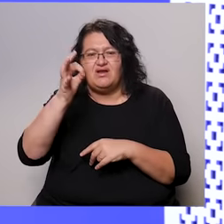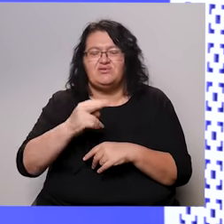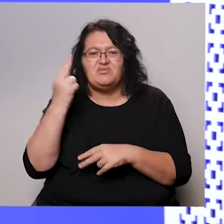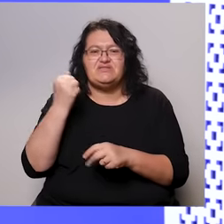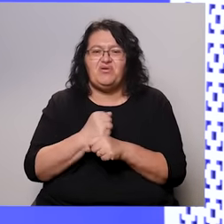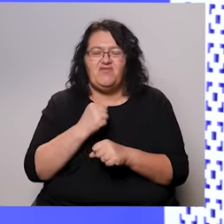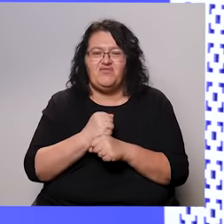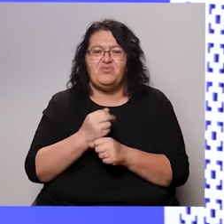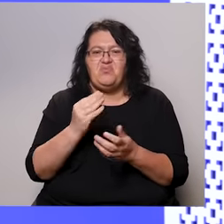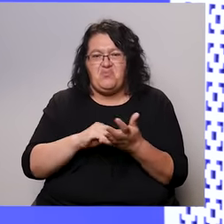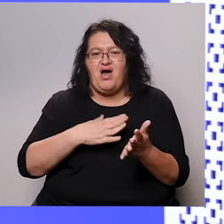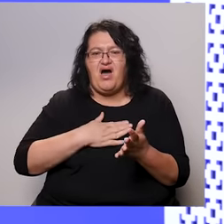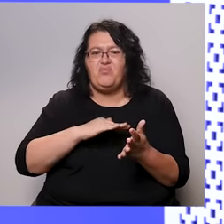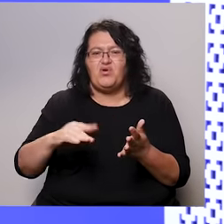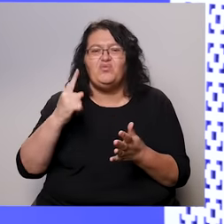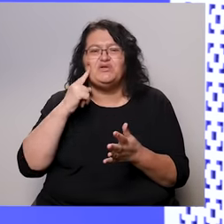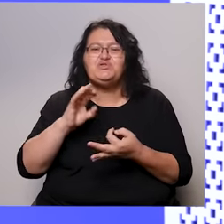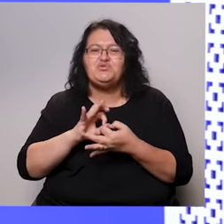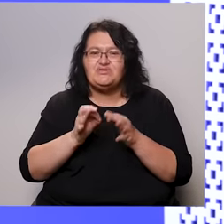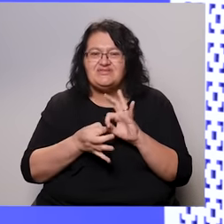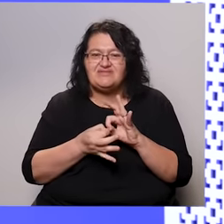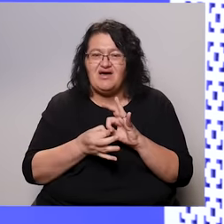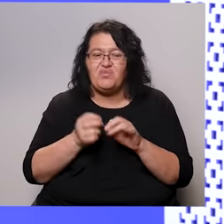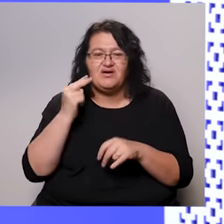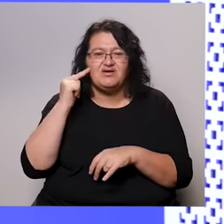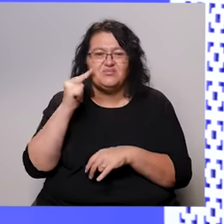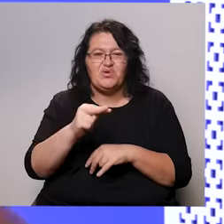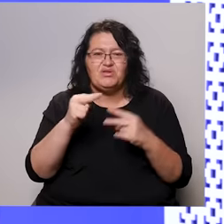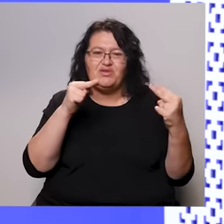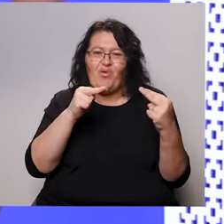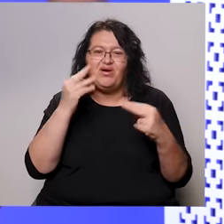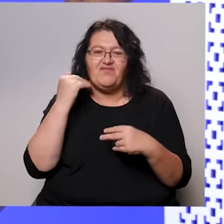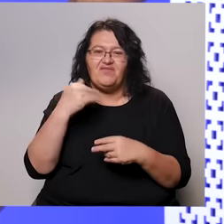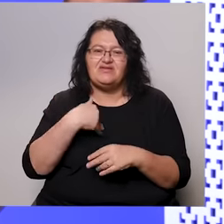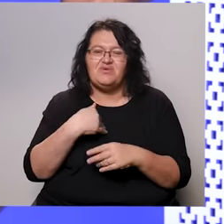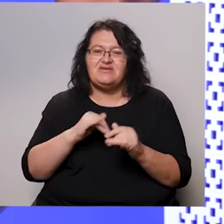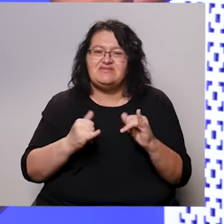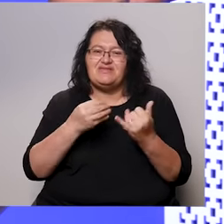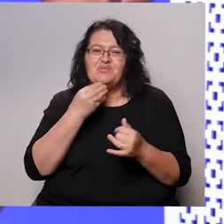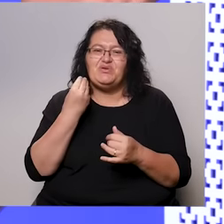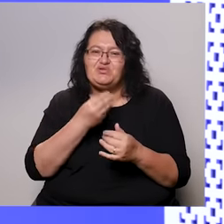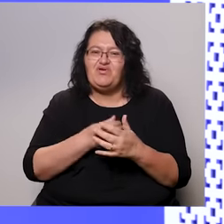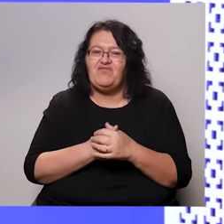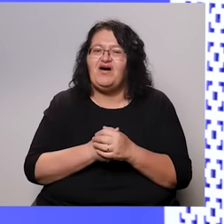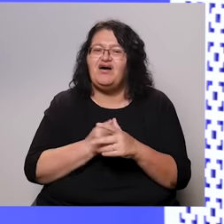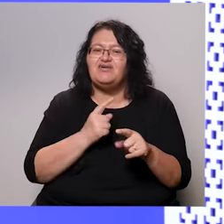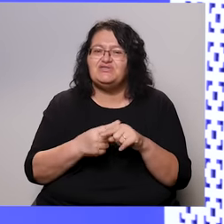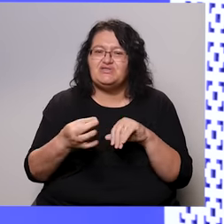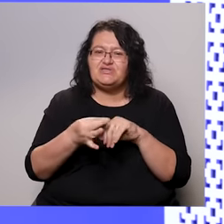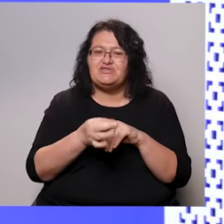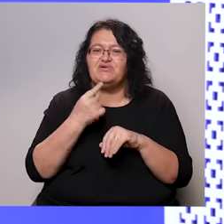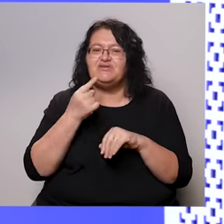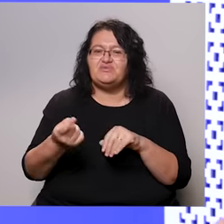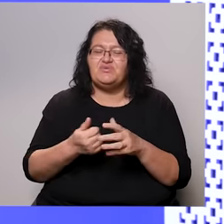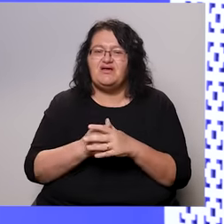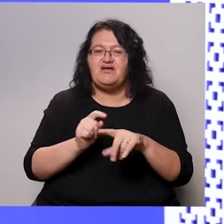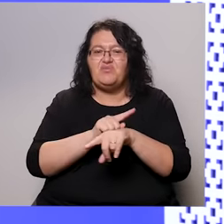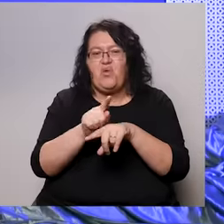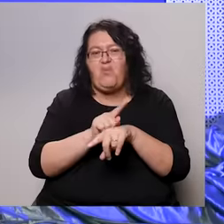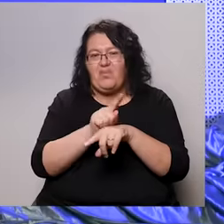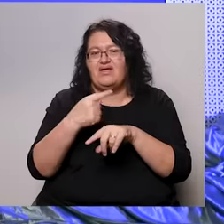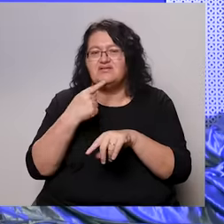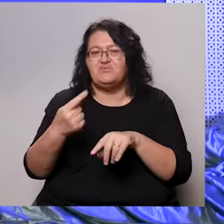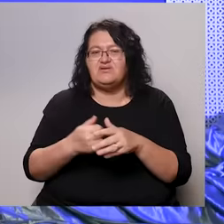zic asta că mai am copii și știu ce înseamnă. Și când mă uit în ochii ei, efectiv se întâmplă ceva. Și soția zicea la un anumit